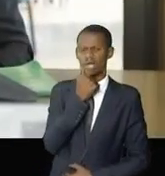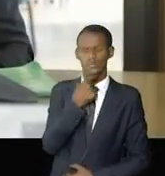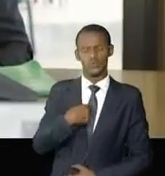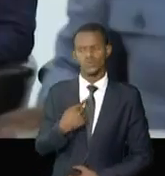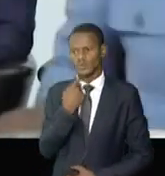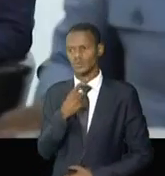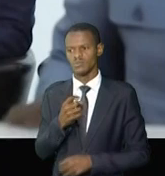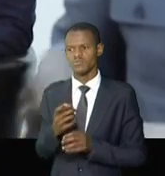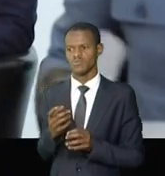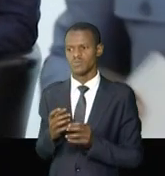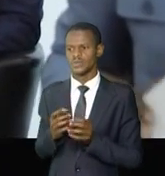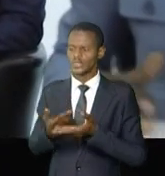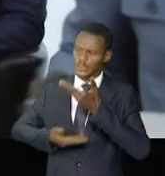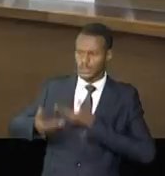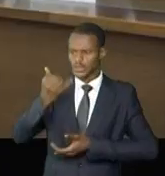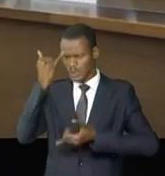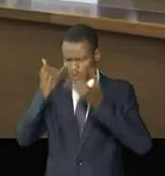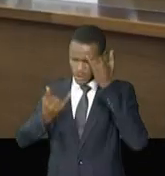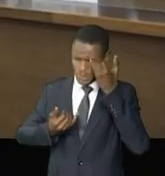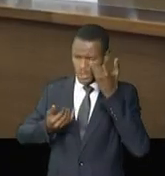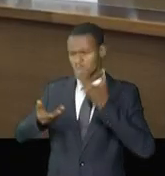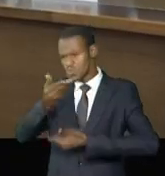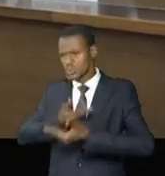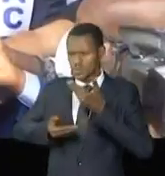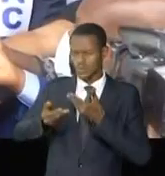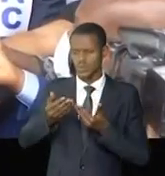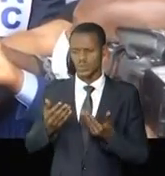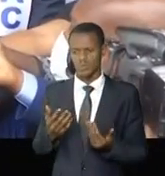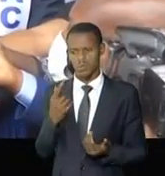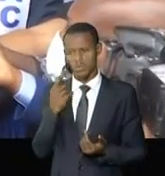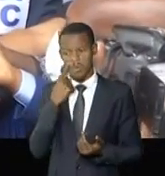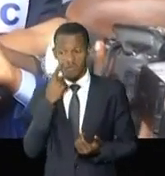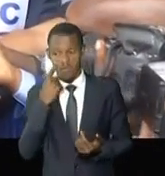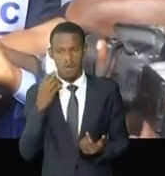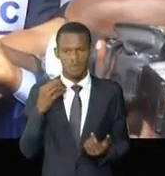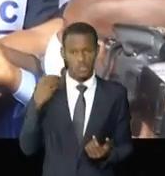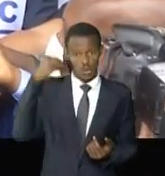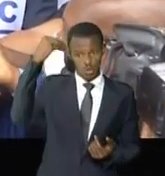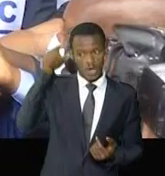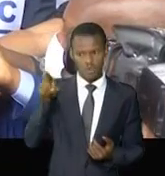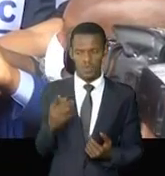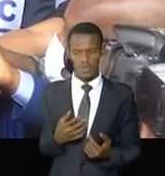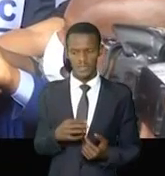pense qu'il pourra prendre en considération certains avis que nous avons donnés pour enrichir